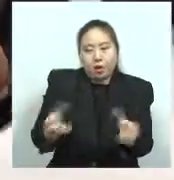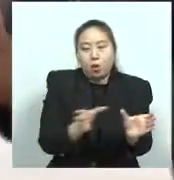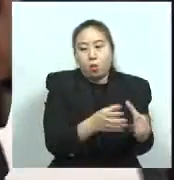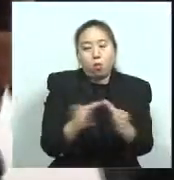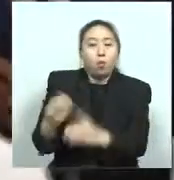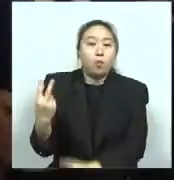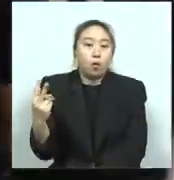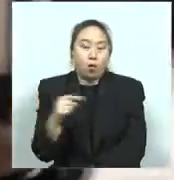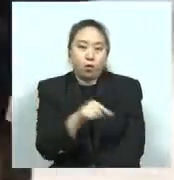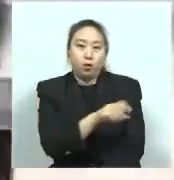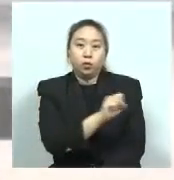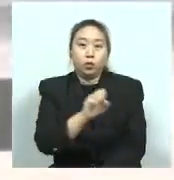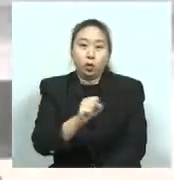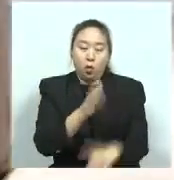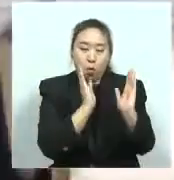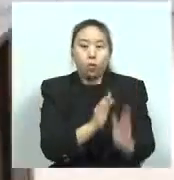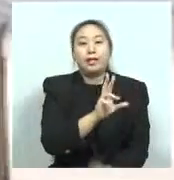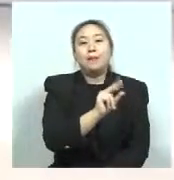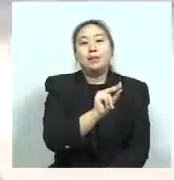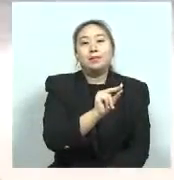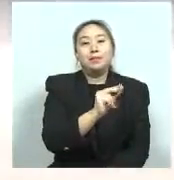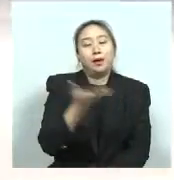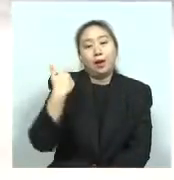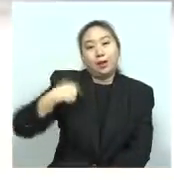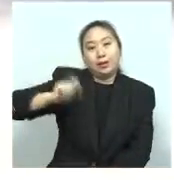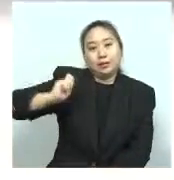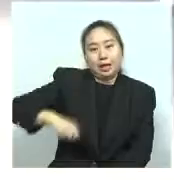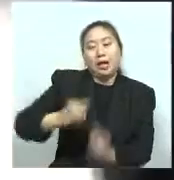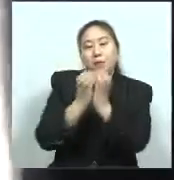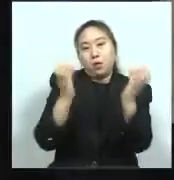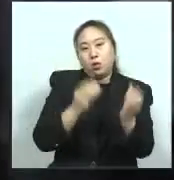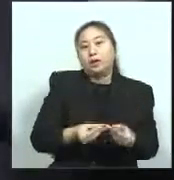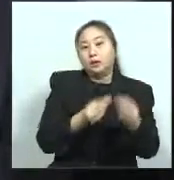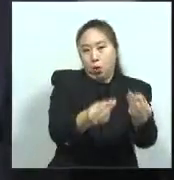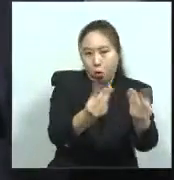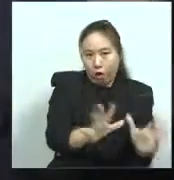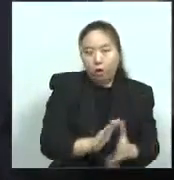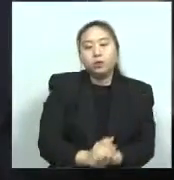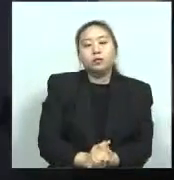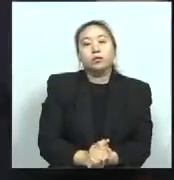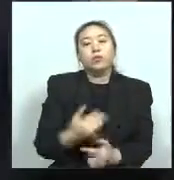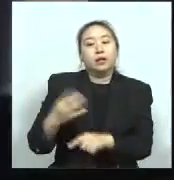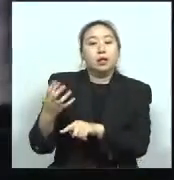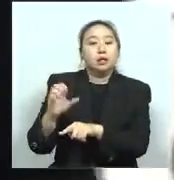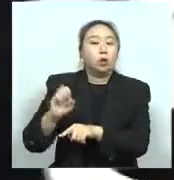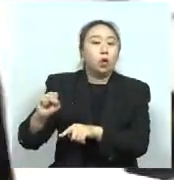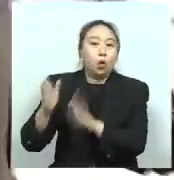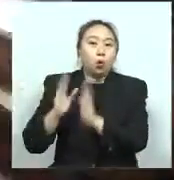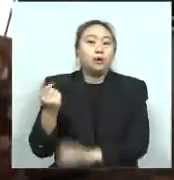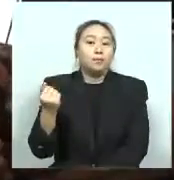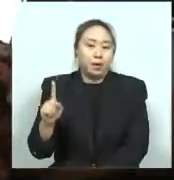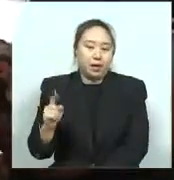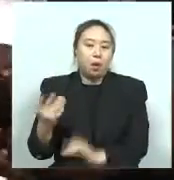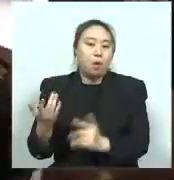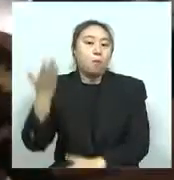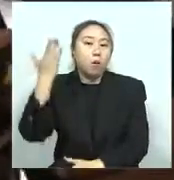ยก็คือส.ส.จำนวน30 คนที่ได้ส่งไปยังศาลรัฐธรรมนูญแล้วส่วนชุดที่2ส.ส.อีก11 คนก็ส่งไปพร้